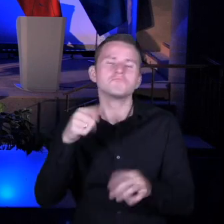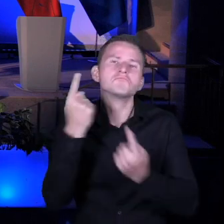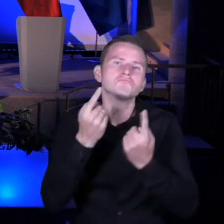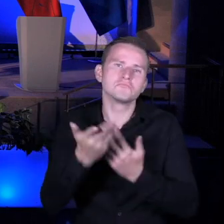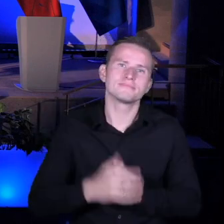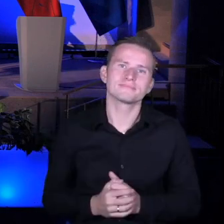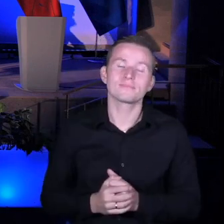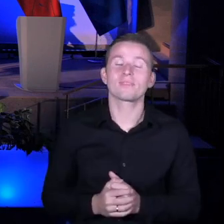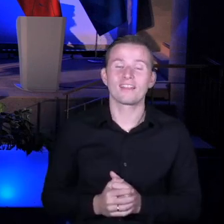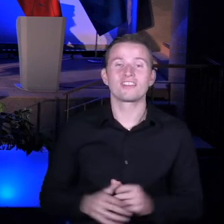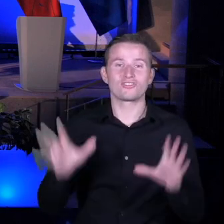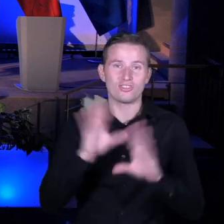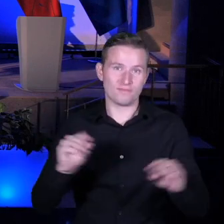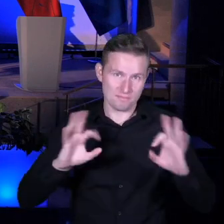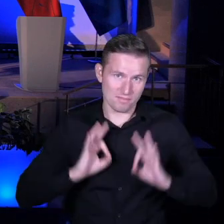Państwo,